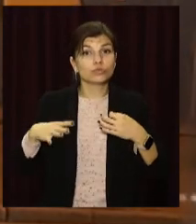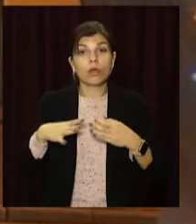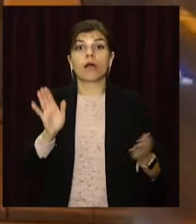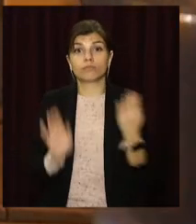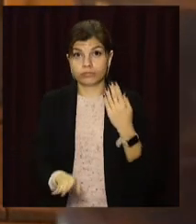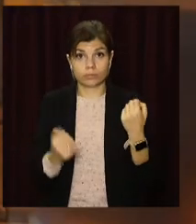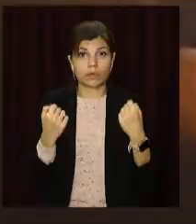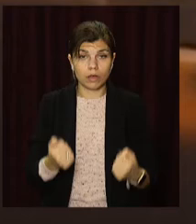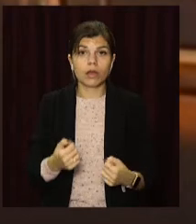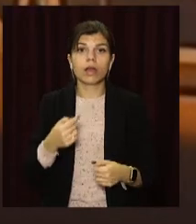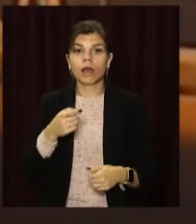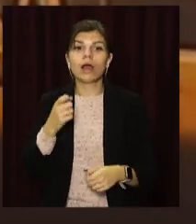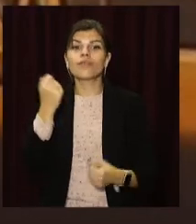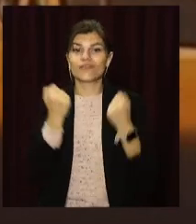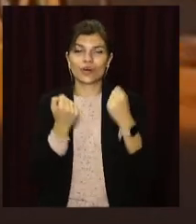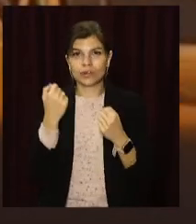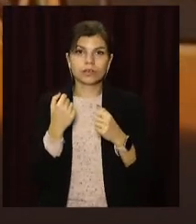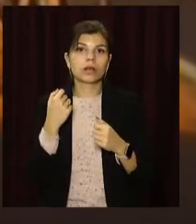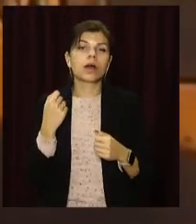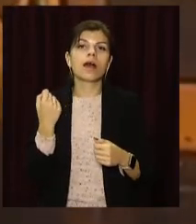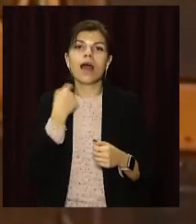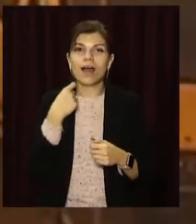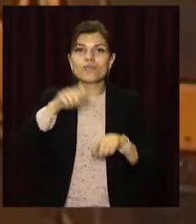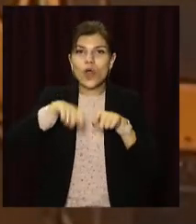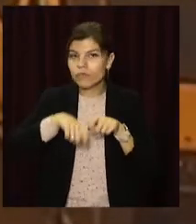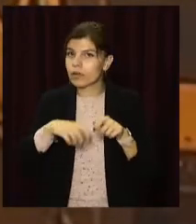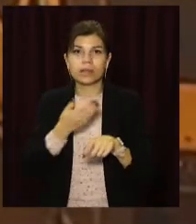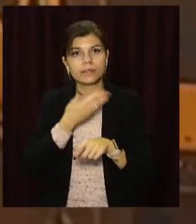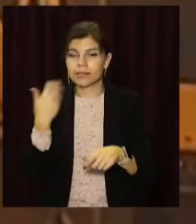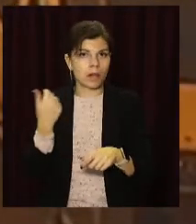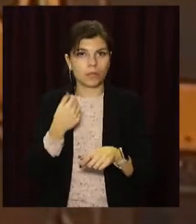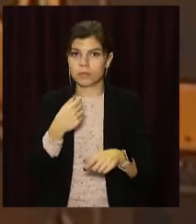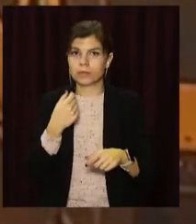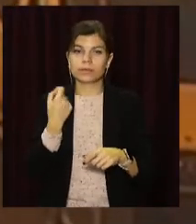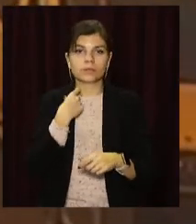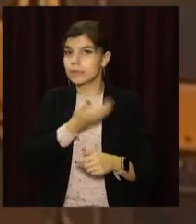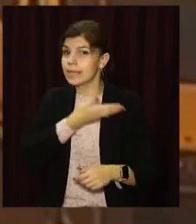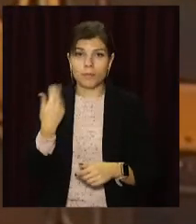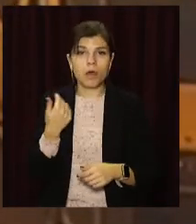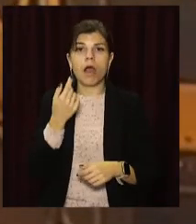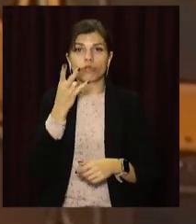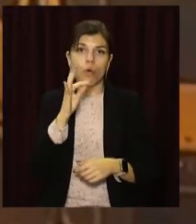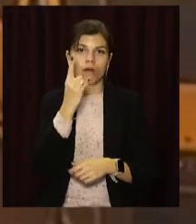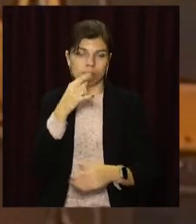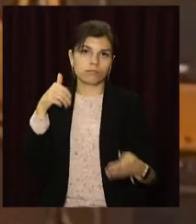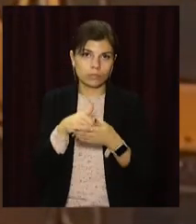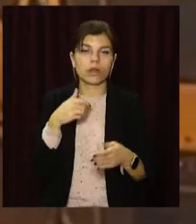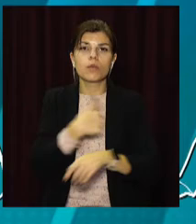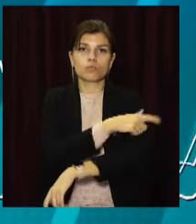рушив. Алкотестер у крові водія спирт не показав. Семирічну дитину доправили до обласної дитячої лікарні.